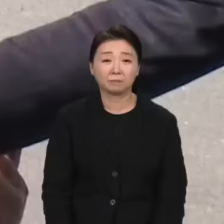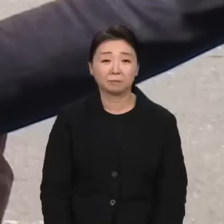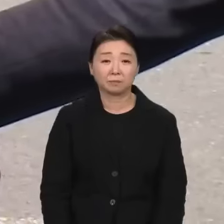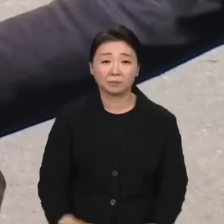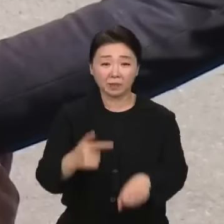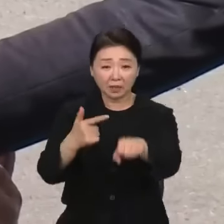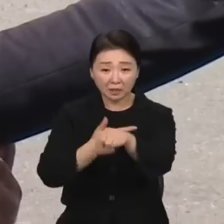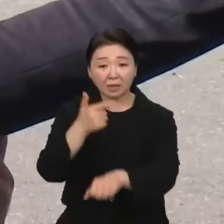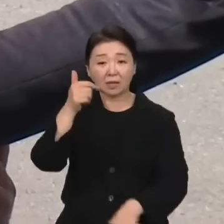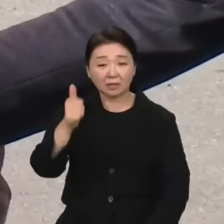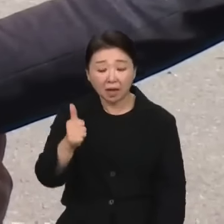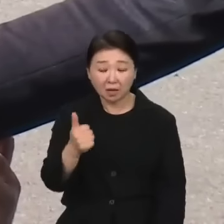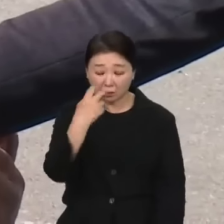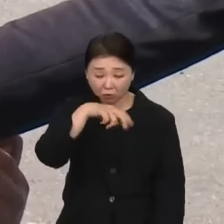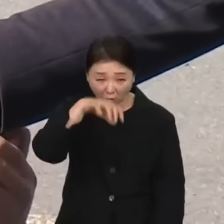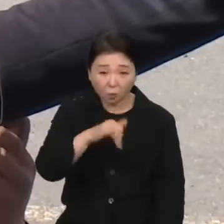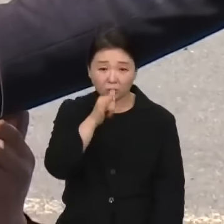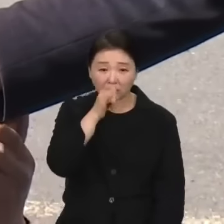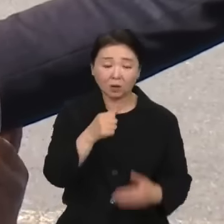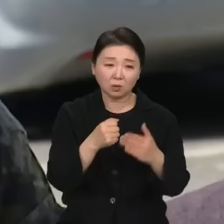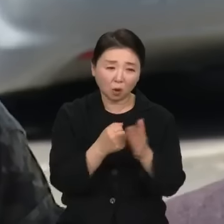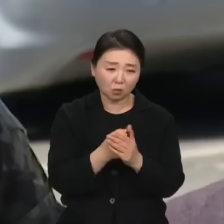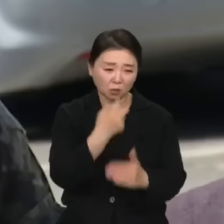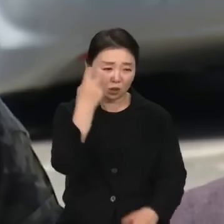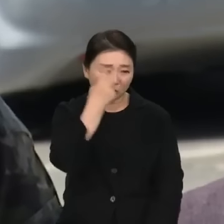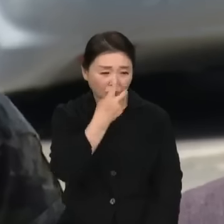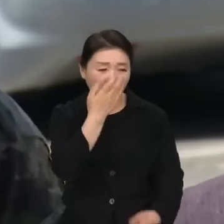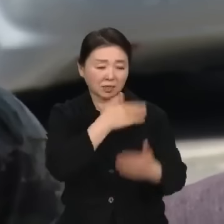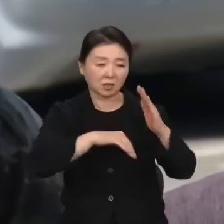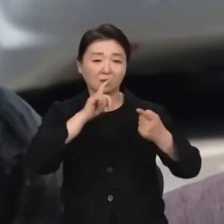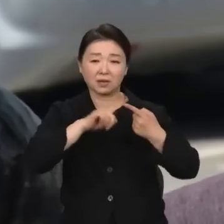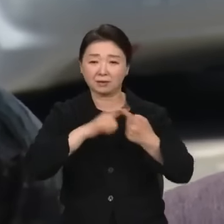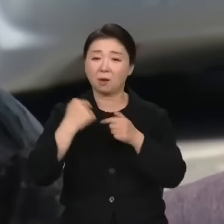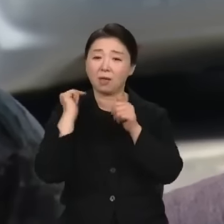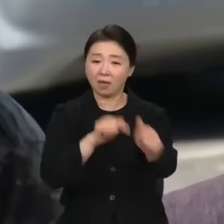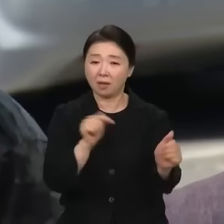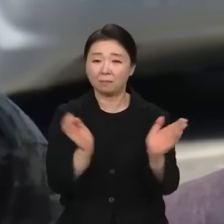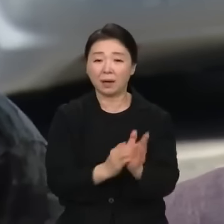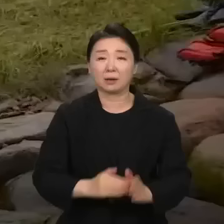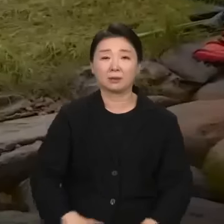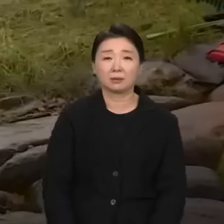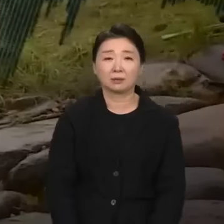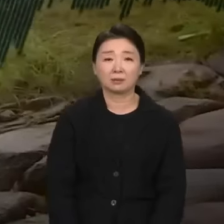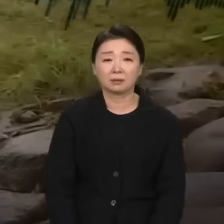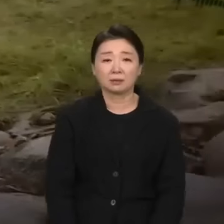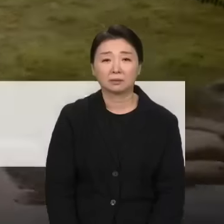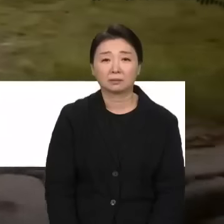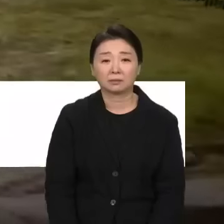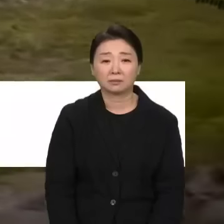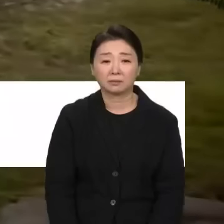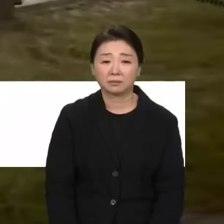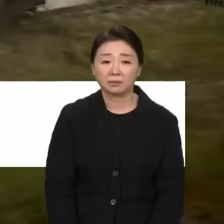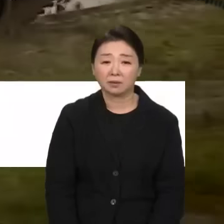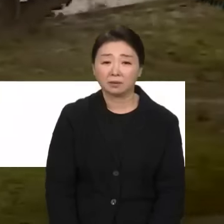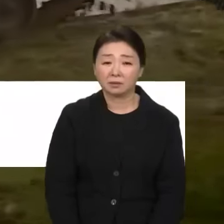수색 현장에 남아 있다며 수색을 정상 진행하라는 명령을 내렸다는 취지로 말합니다. 방금 연원님 전화